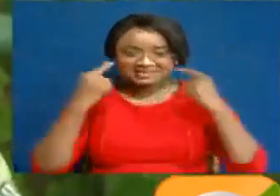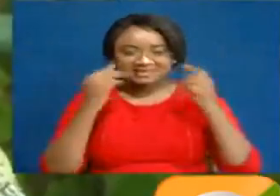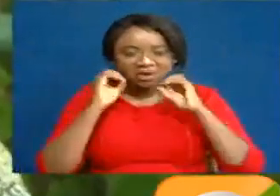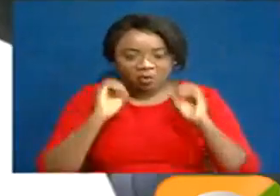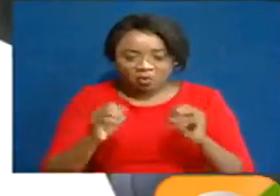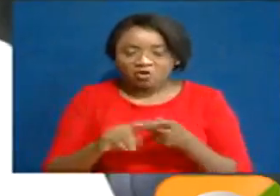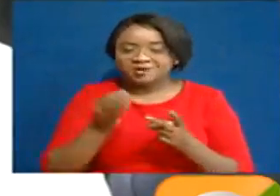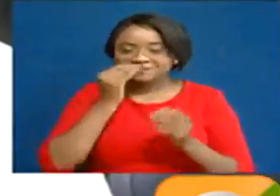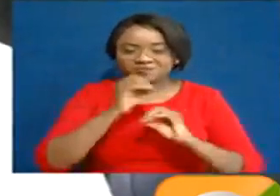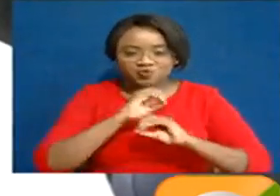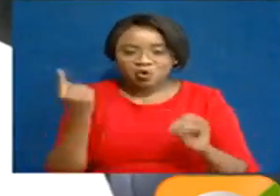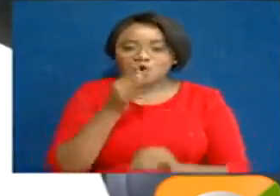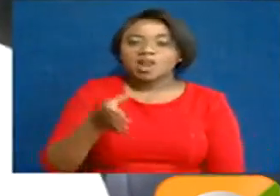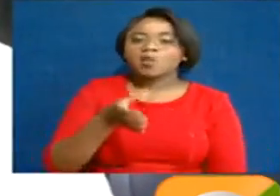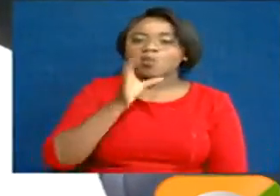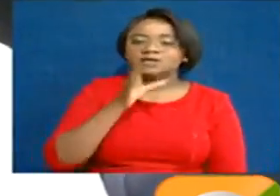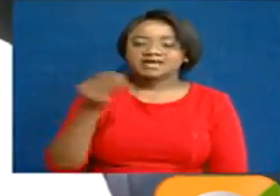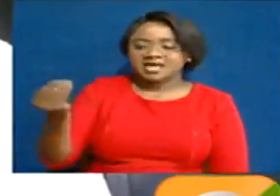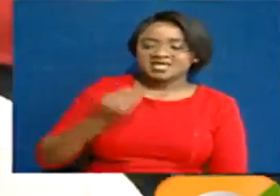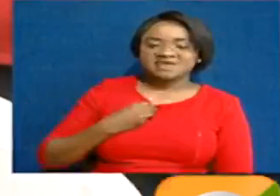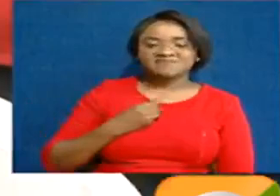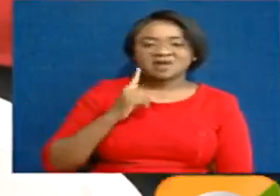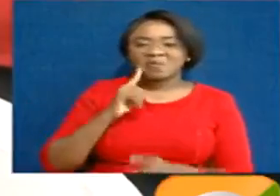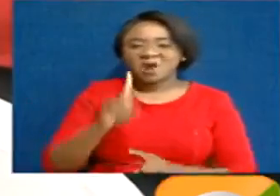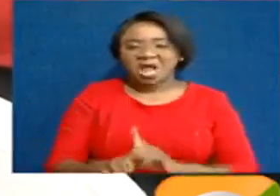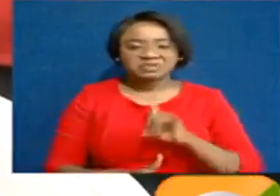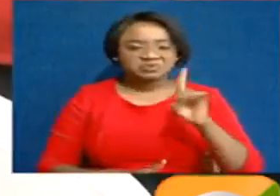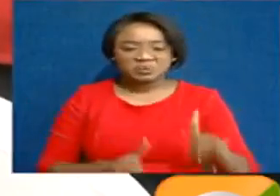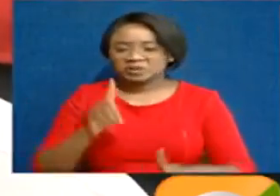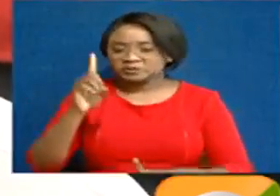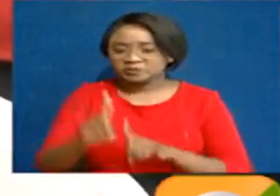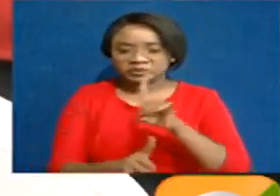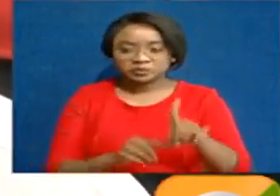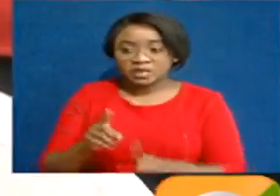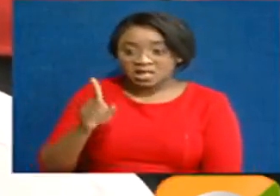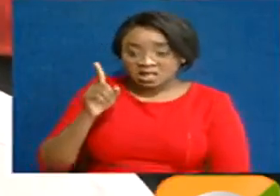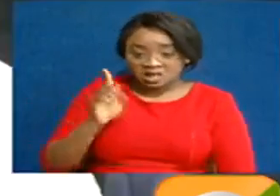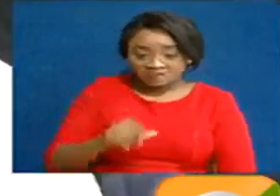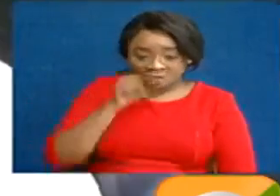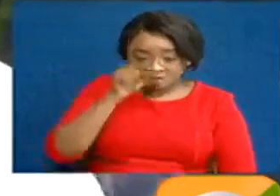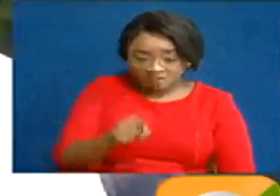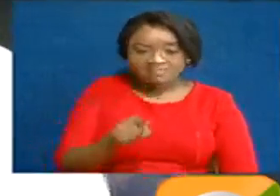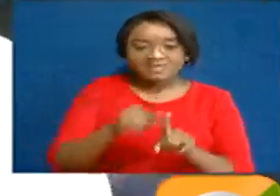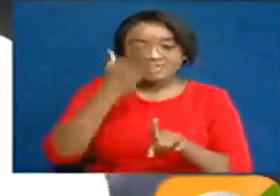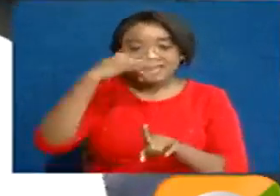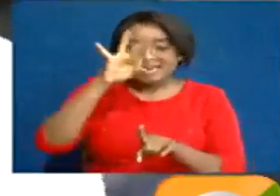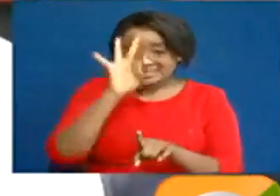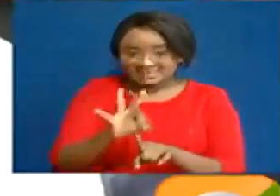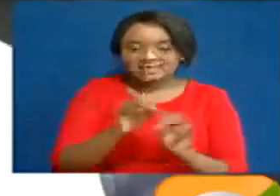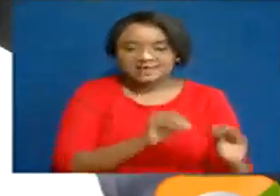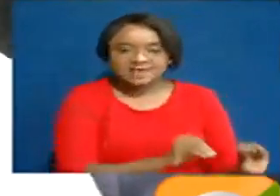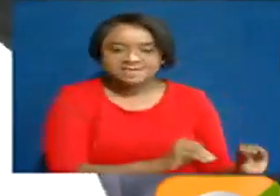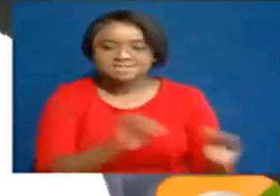some water that was administered occasionally by one of the men. Njagi anasema aliondolewa hapa baada ya siku 3